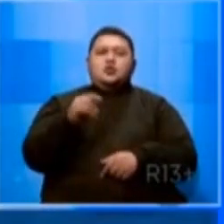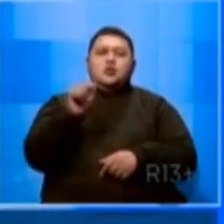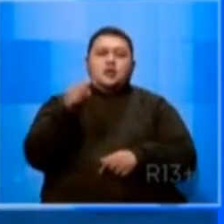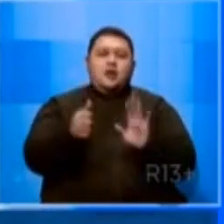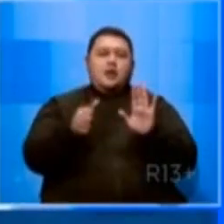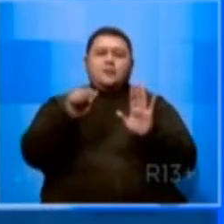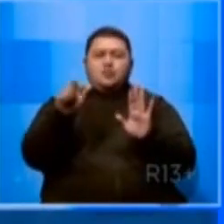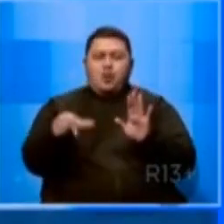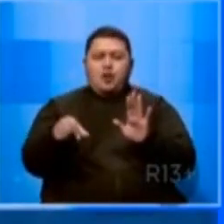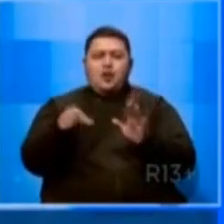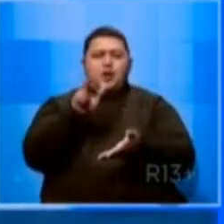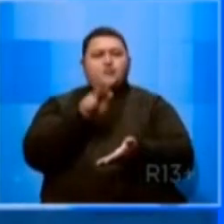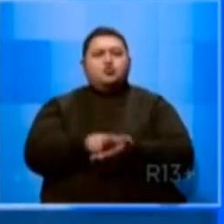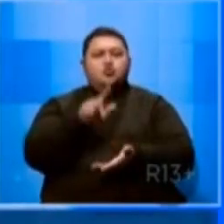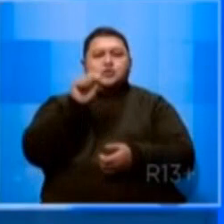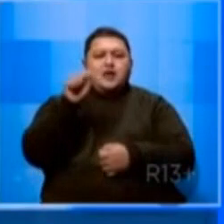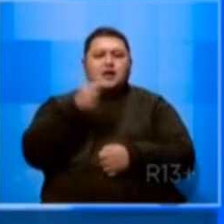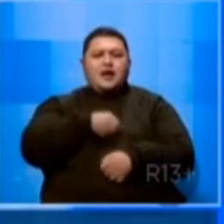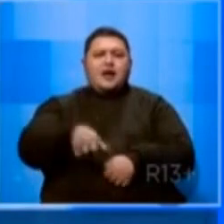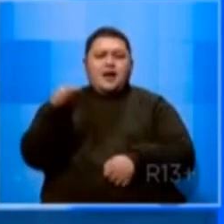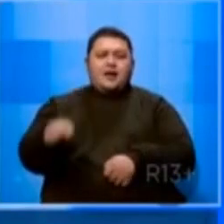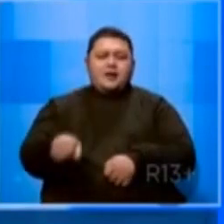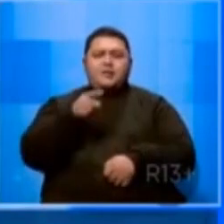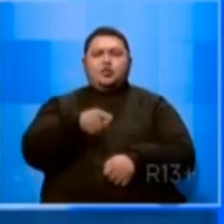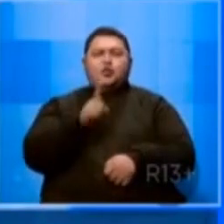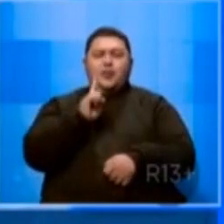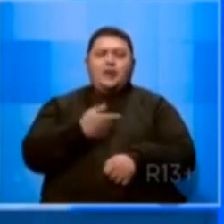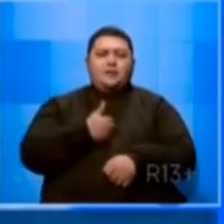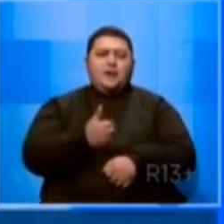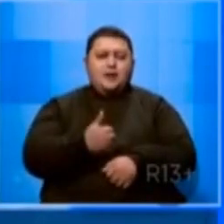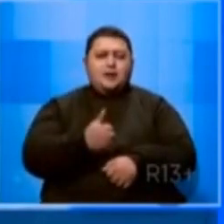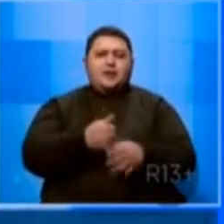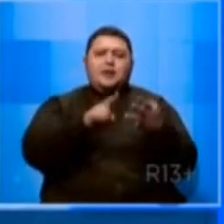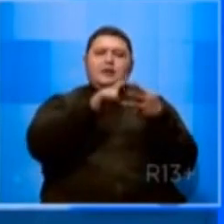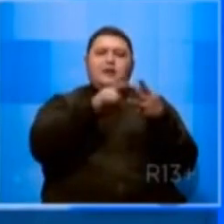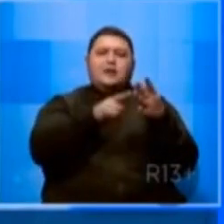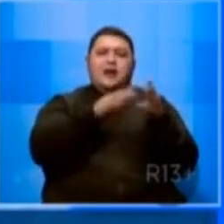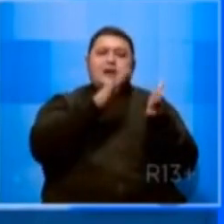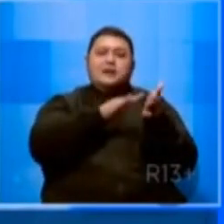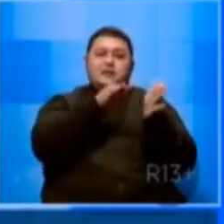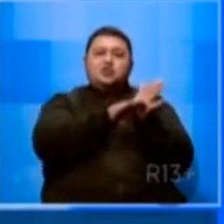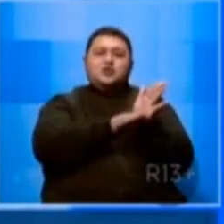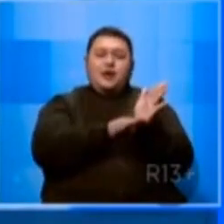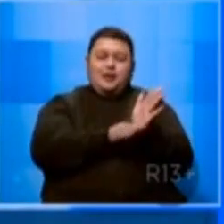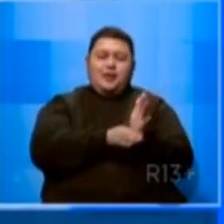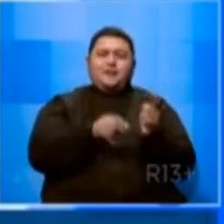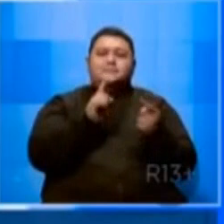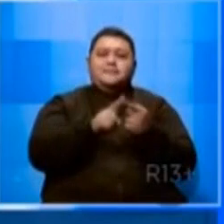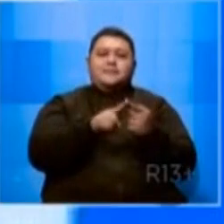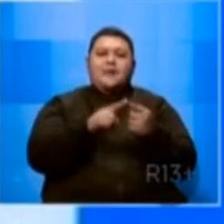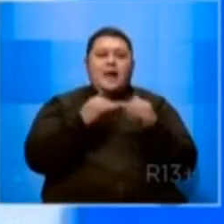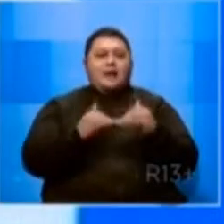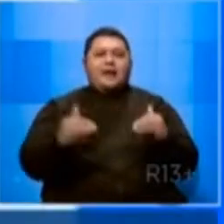putusan-putusan pengadilan atau putusan hakim itu yang baik memenuhi tiga syarat memenuhi syarat asas